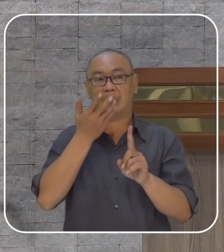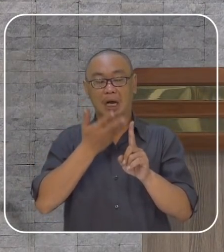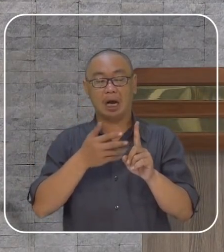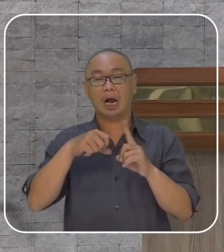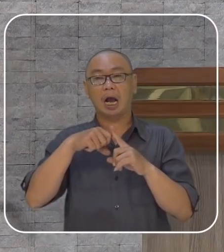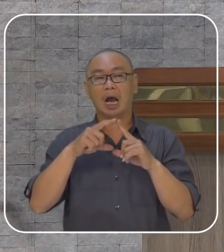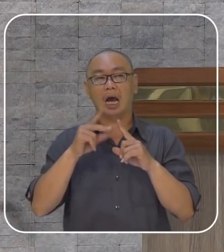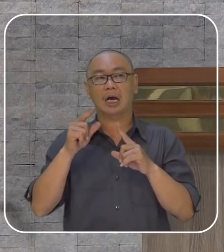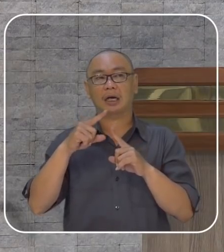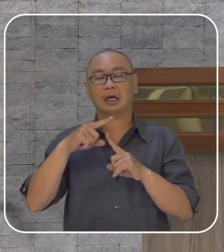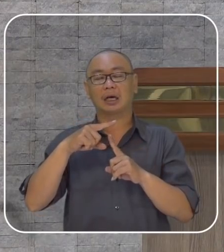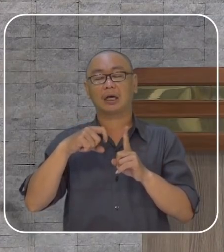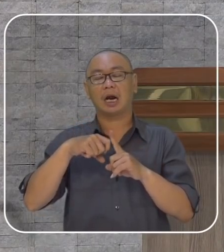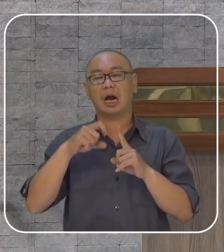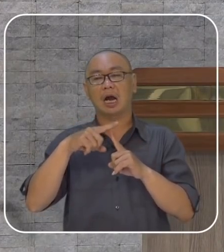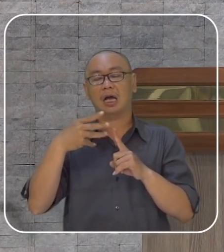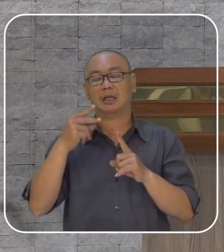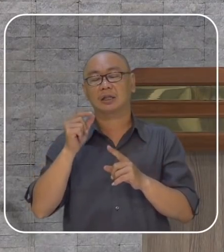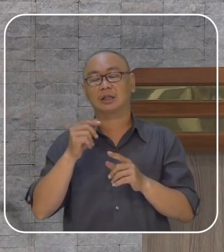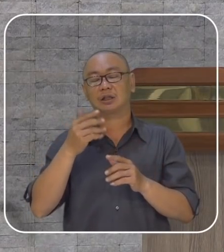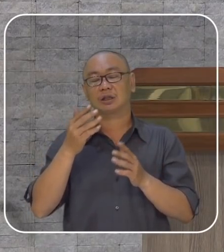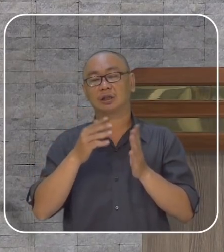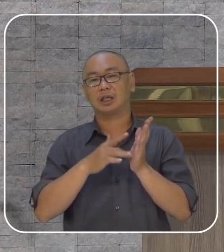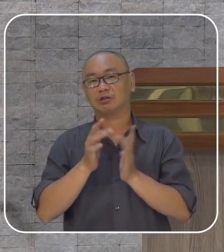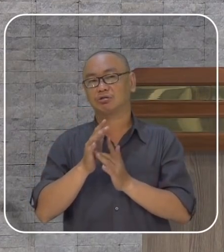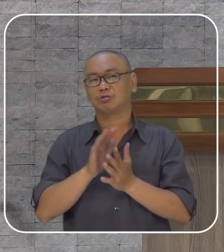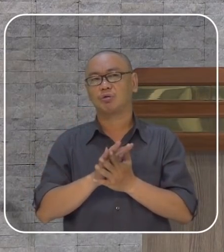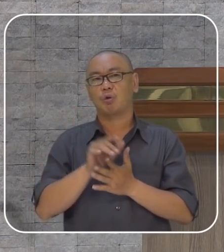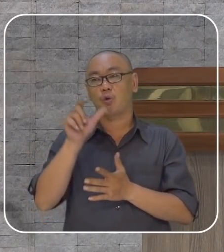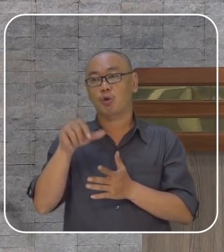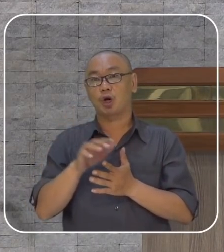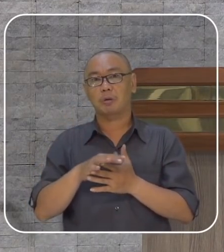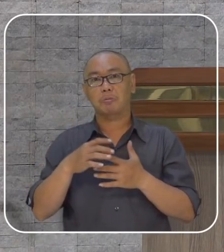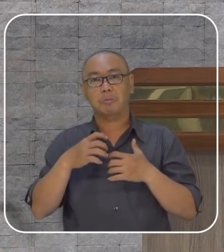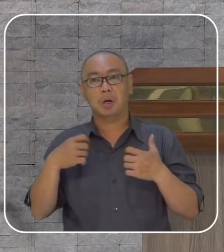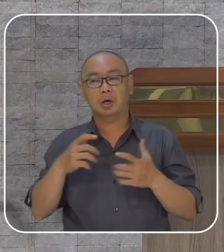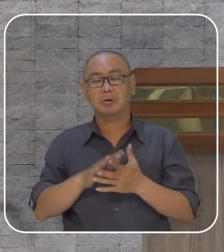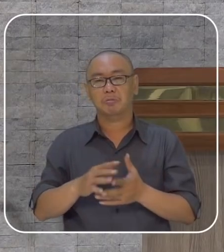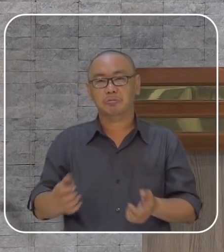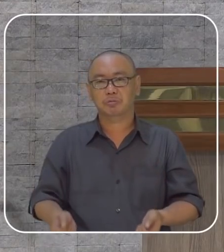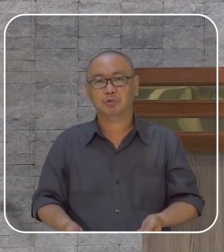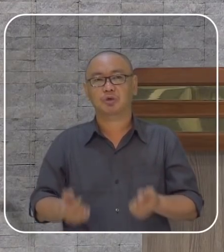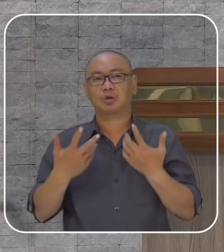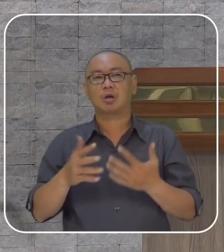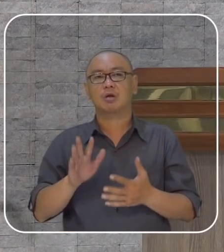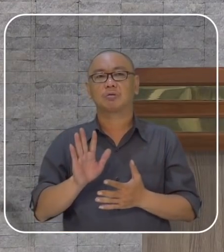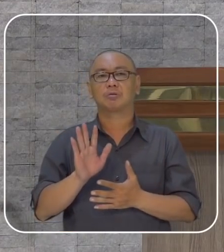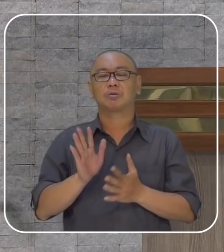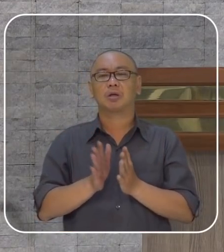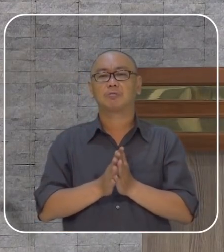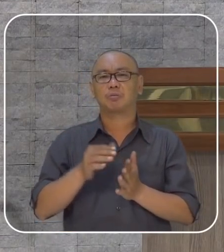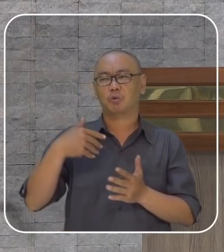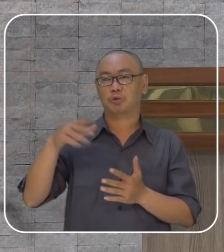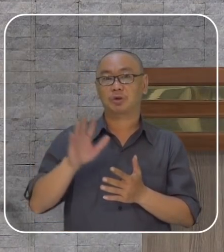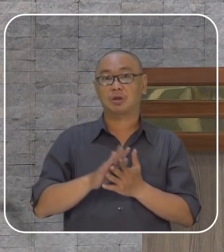yang begitu garang dan bahkan tidak segan-segan menjungkir balikan meja-meja dan kemudian mengusir para